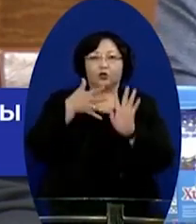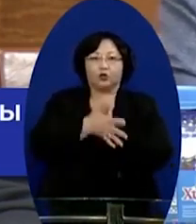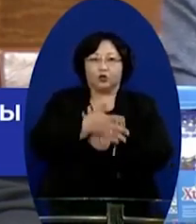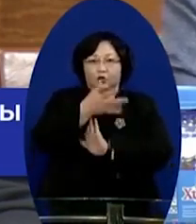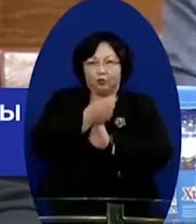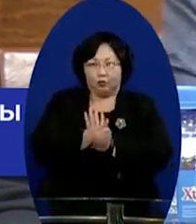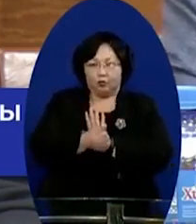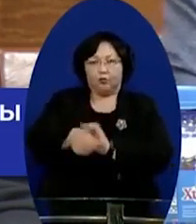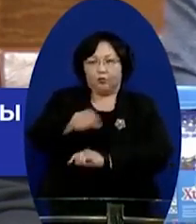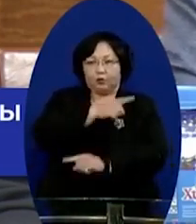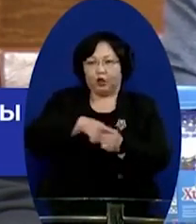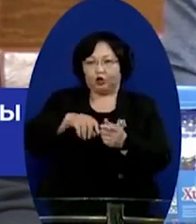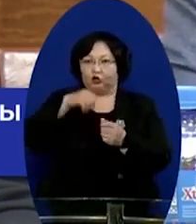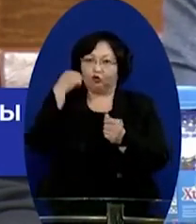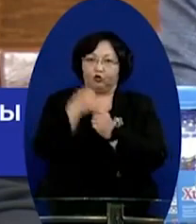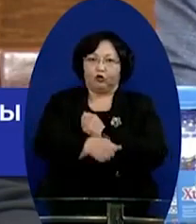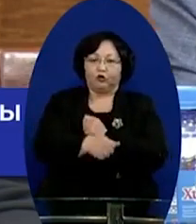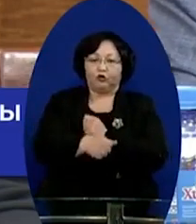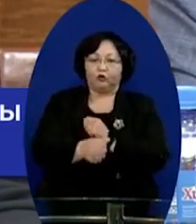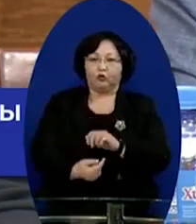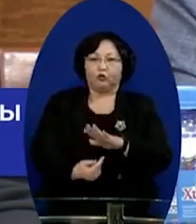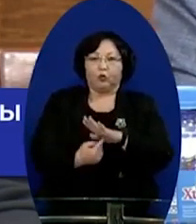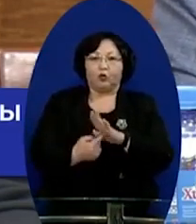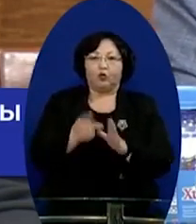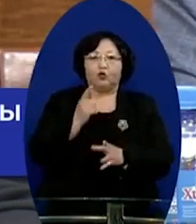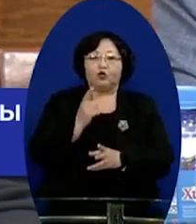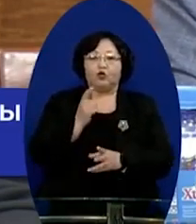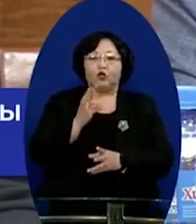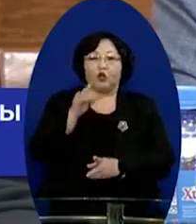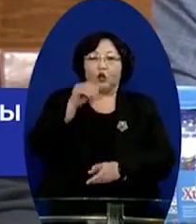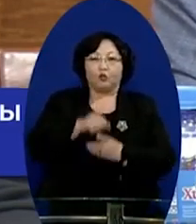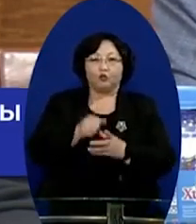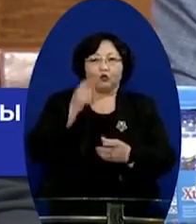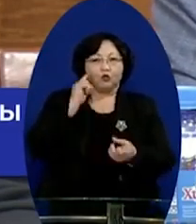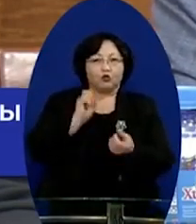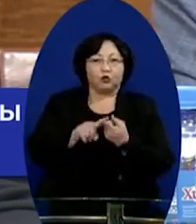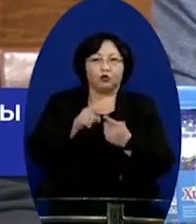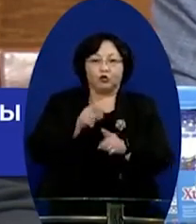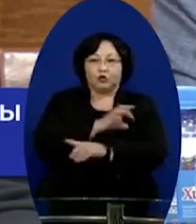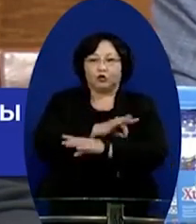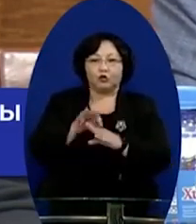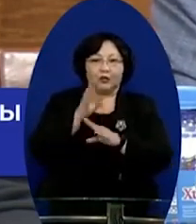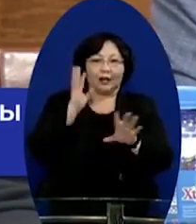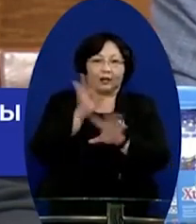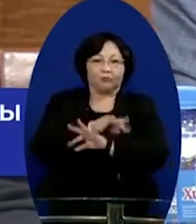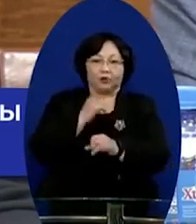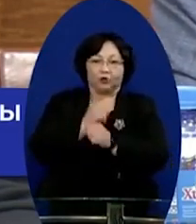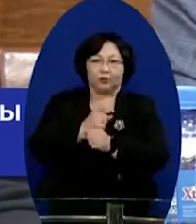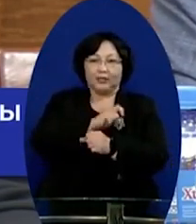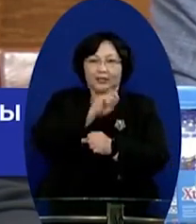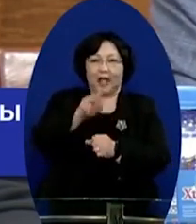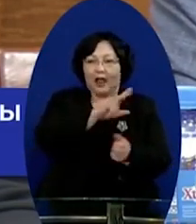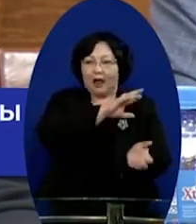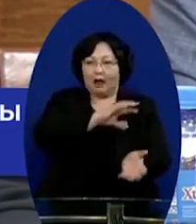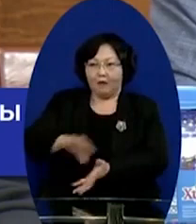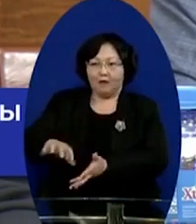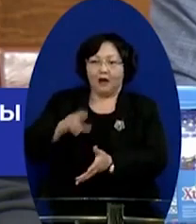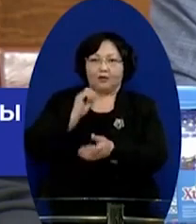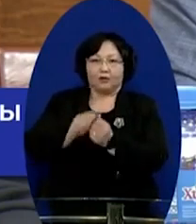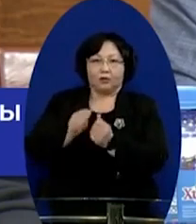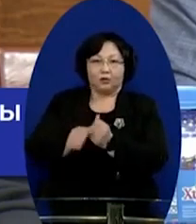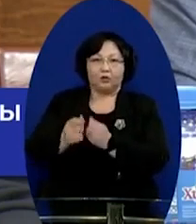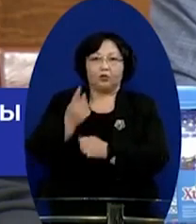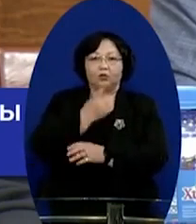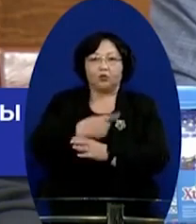төлөгдөх нөхцөлтэй хөрөнгө оруулалтын шин чанартай төсөл арга хэмжээнд зогсон зээлийн ашиглалт зарцуулалт үр дүн Хөгжлийн банкны үйл